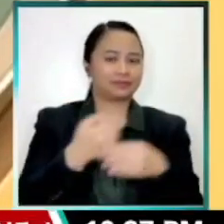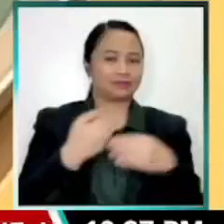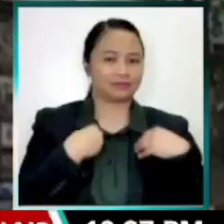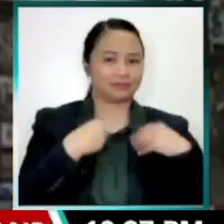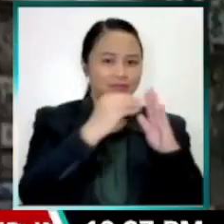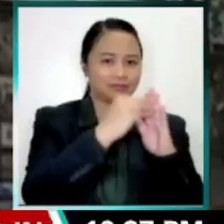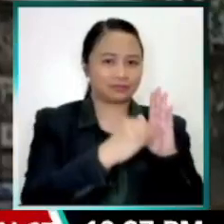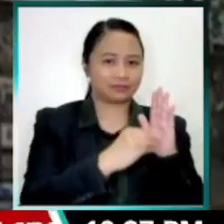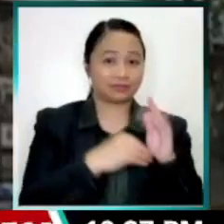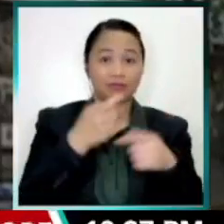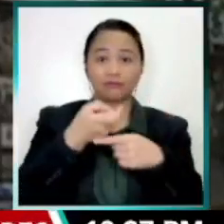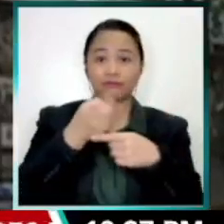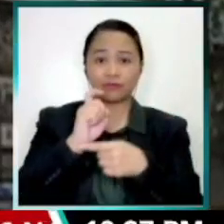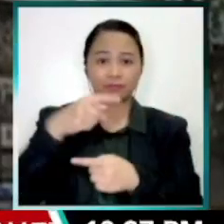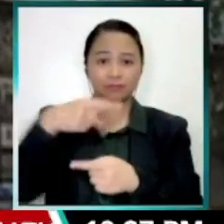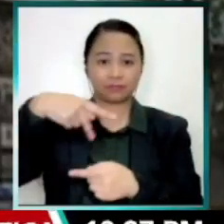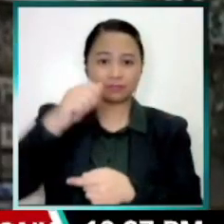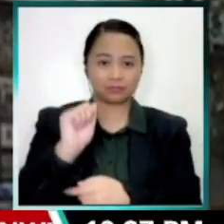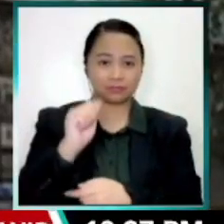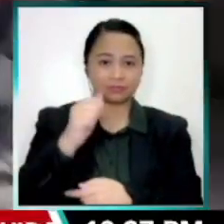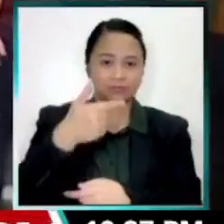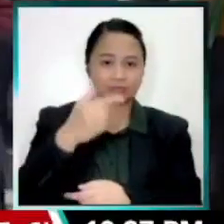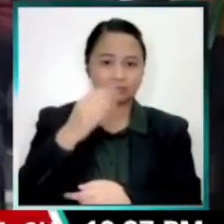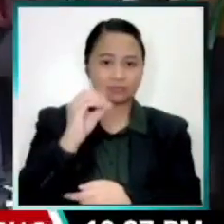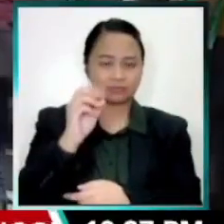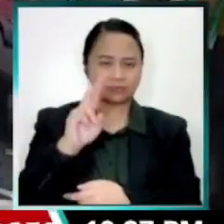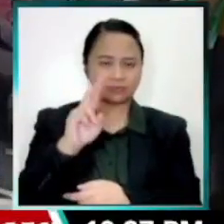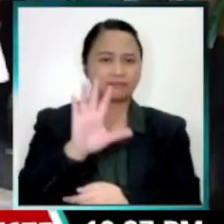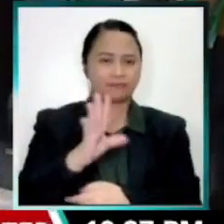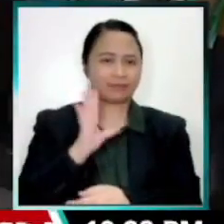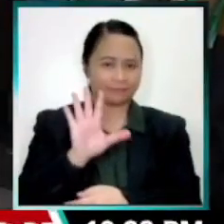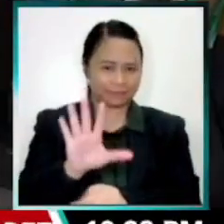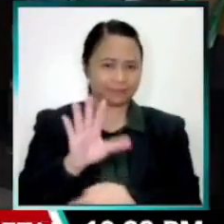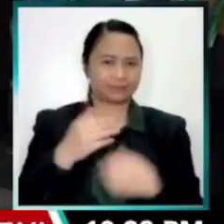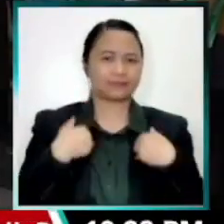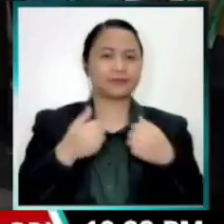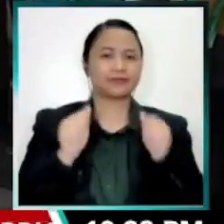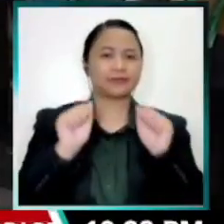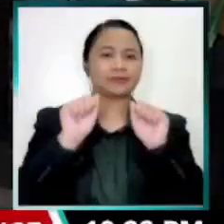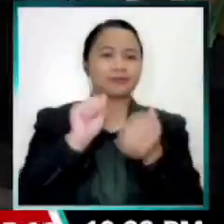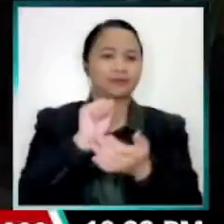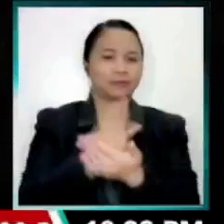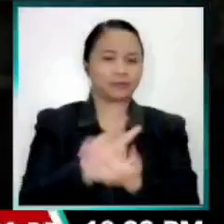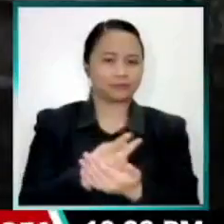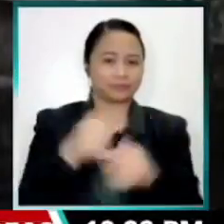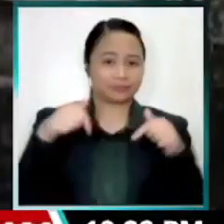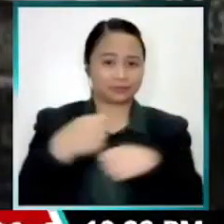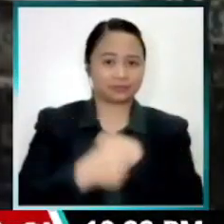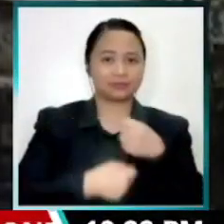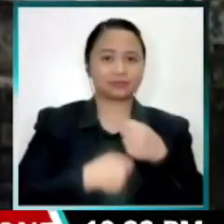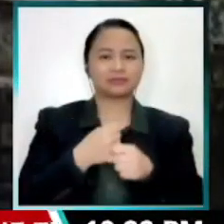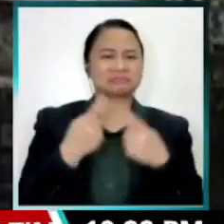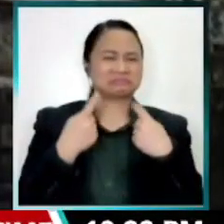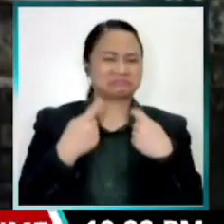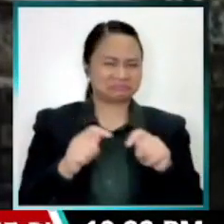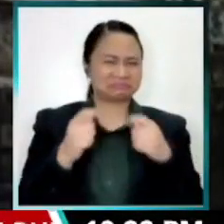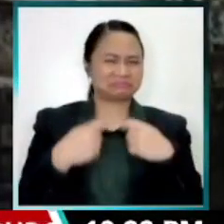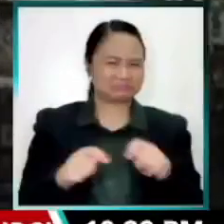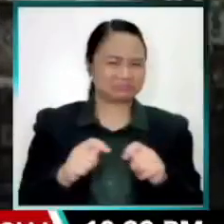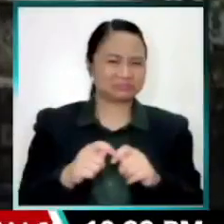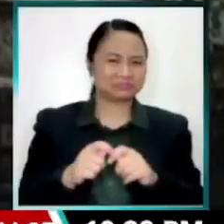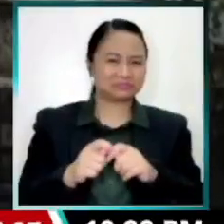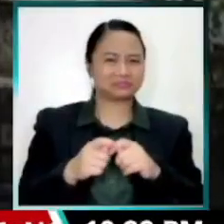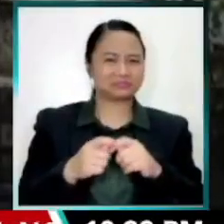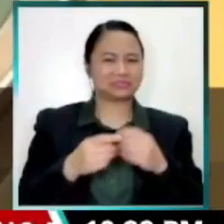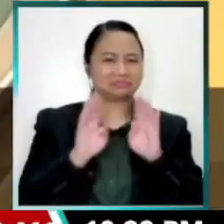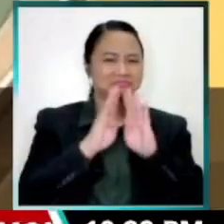35 aprobadong Pogo operators sa bansa ngayong taon. Sinusubukan pa namin makuha ang panig ng Bureau of Immigration. Wala pang